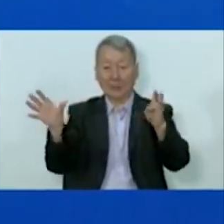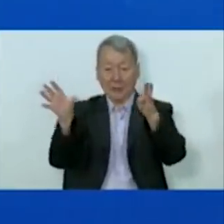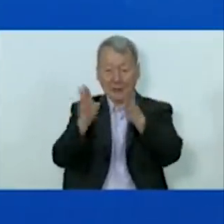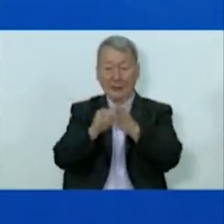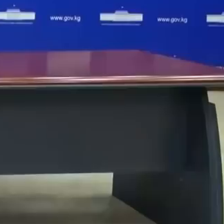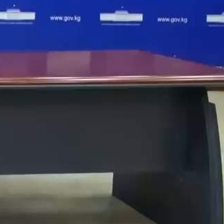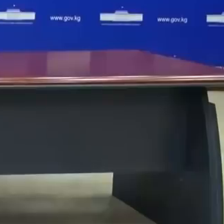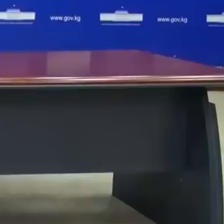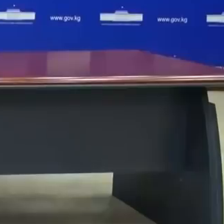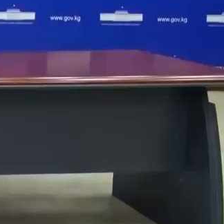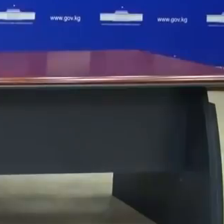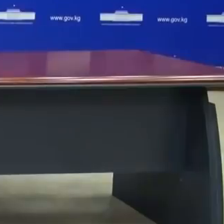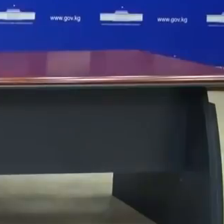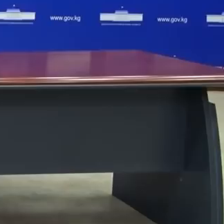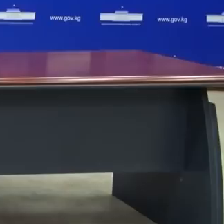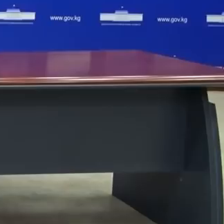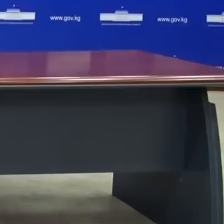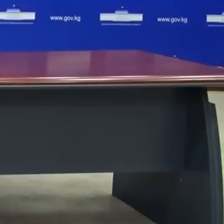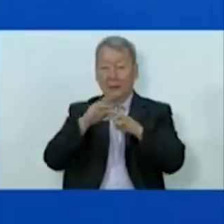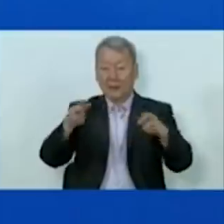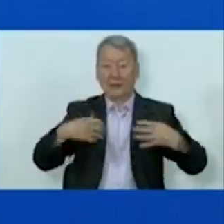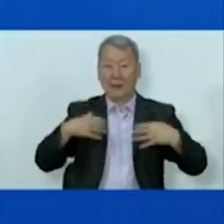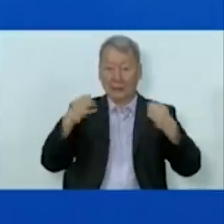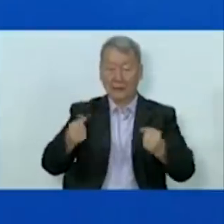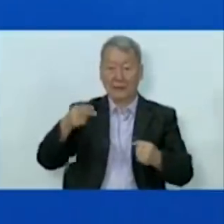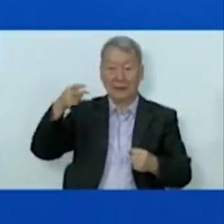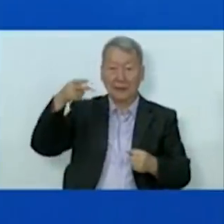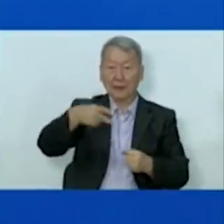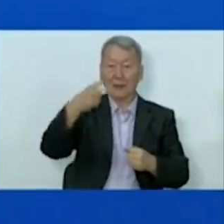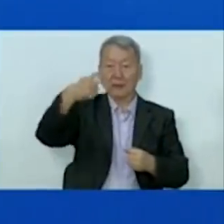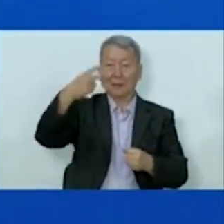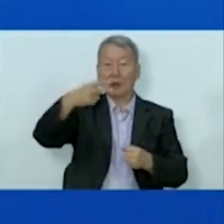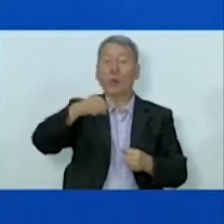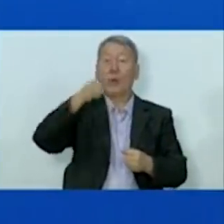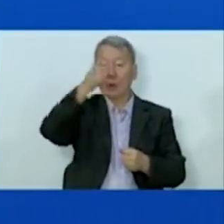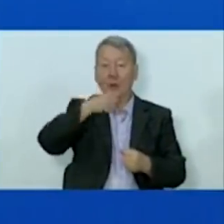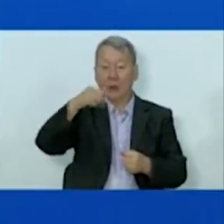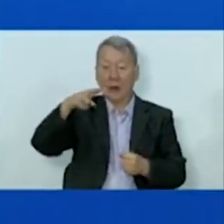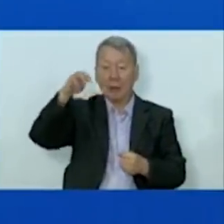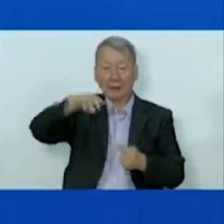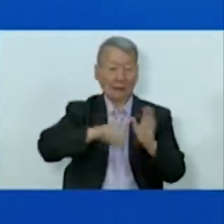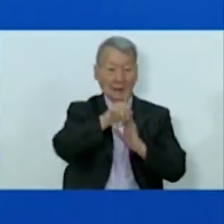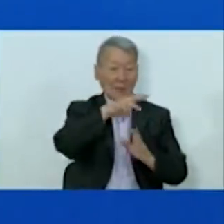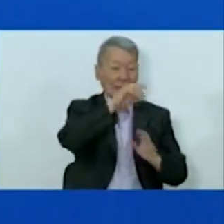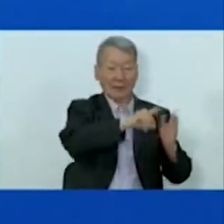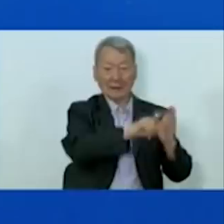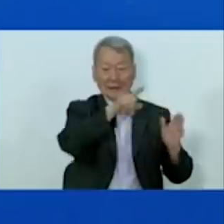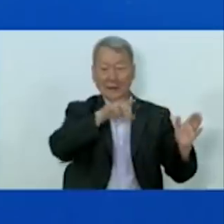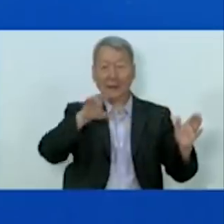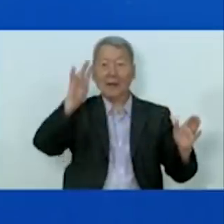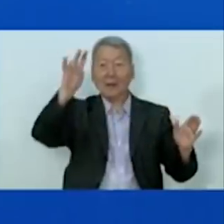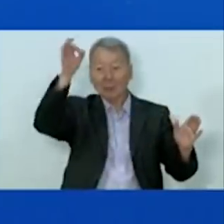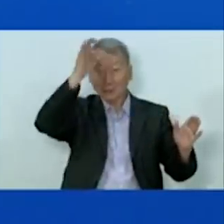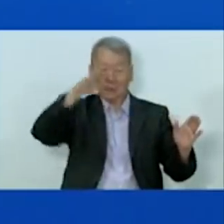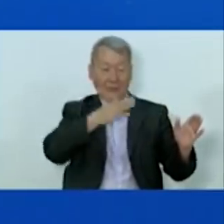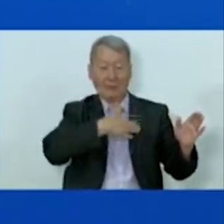менен талкууланган. Саламат сактоо министрлиги 2020 жылдын март айынан баштап